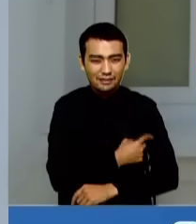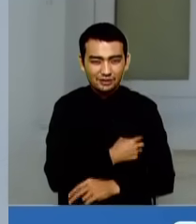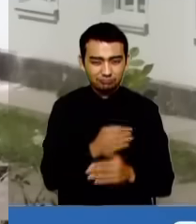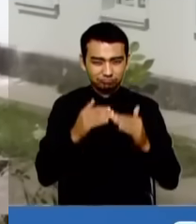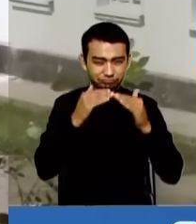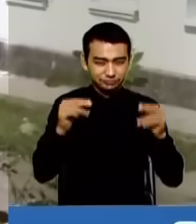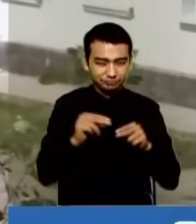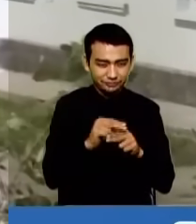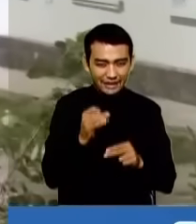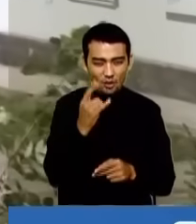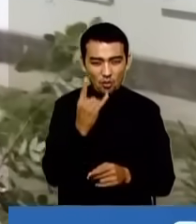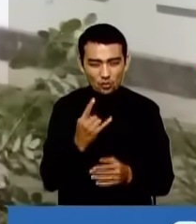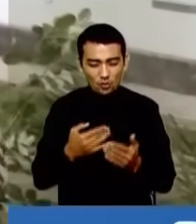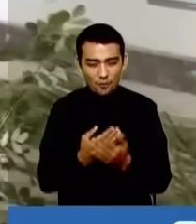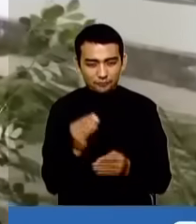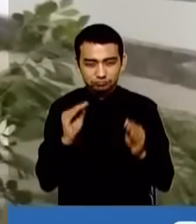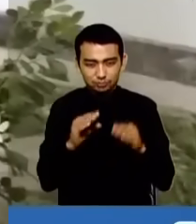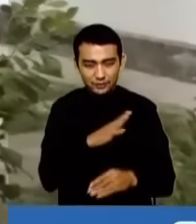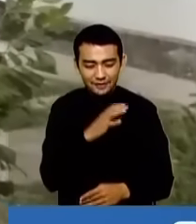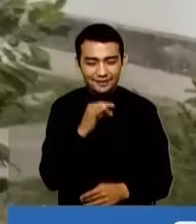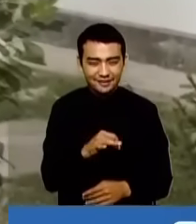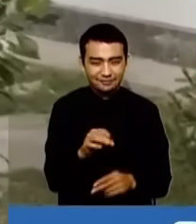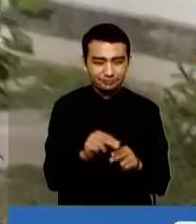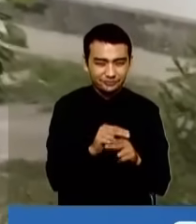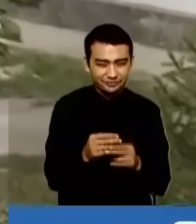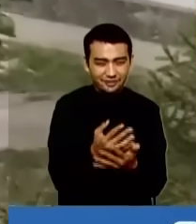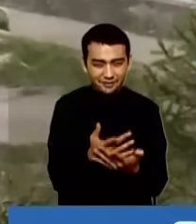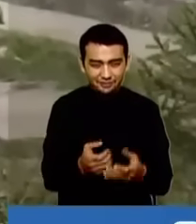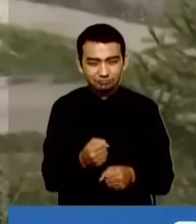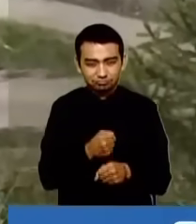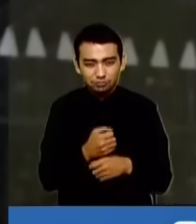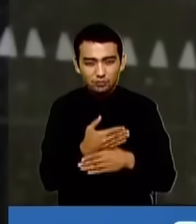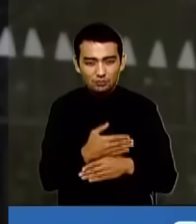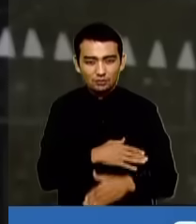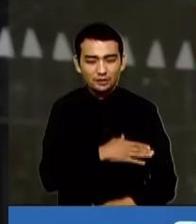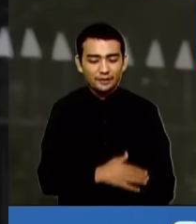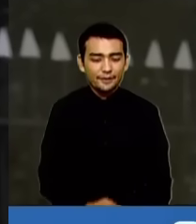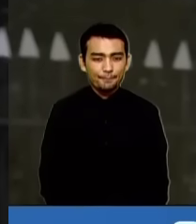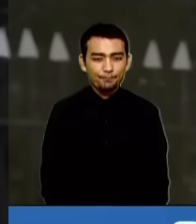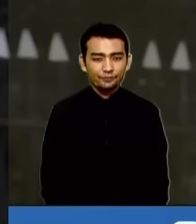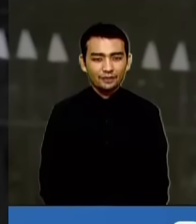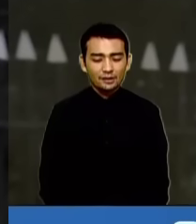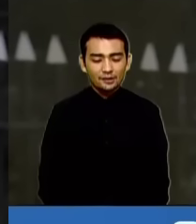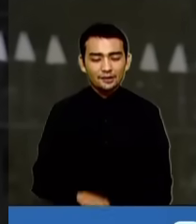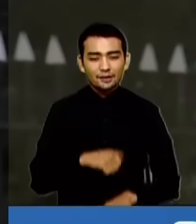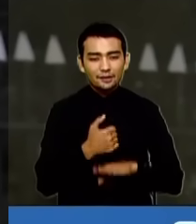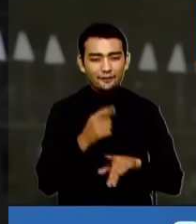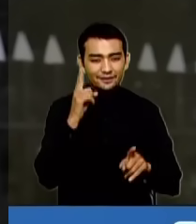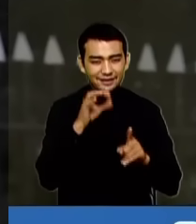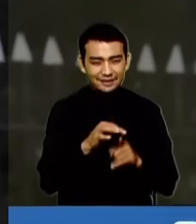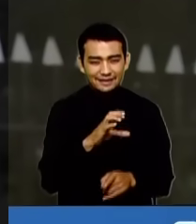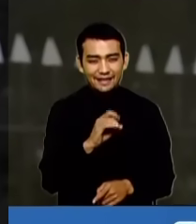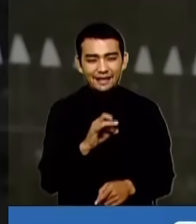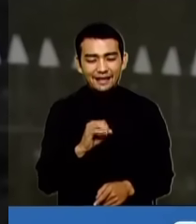жаңартып, пластик терезелер орнатуға және ағымдағы жөндеу жұмыстарын жүргізуге көмектескен. Основная задача. Серебрянск